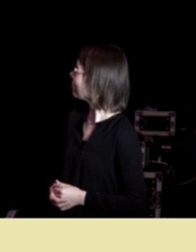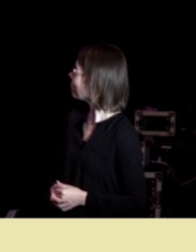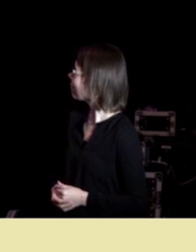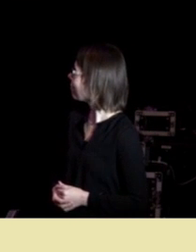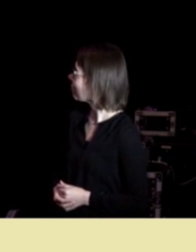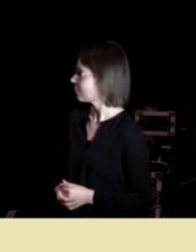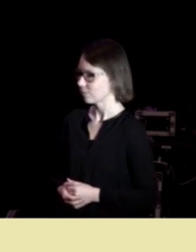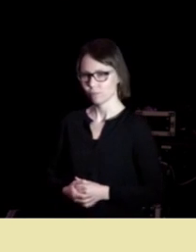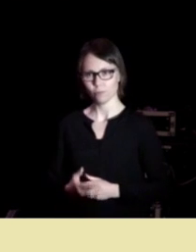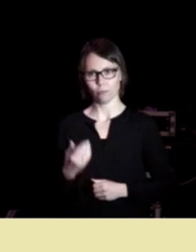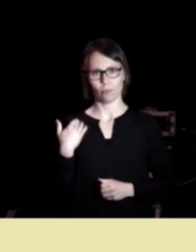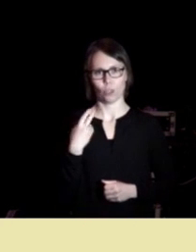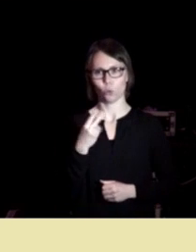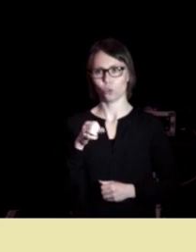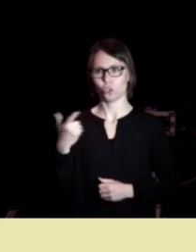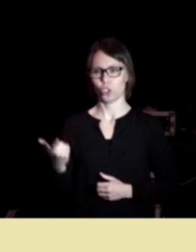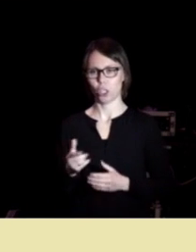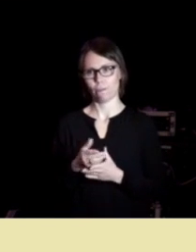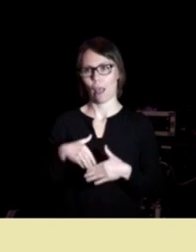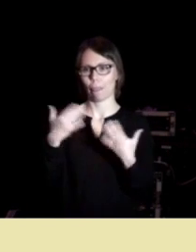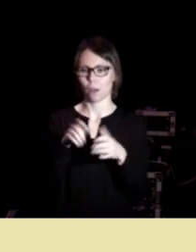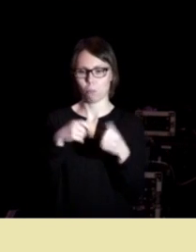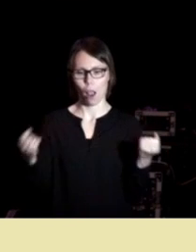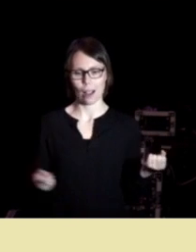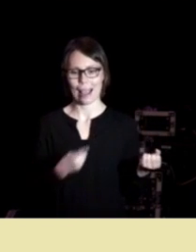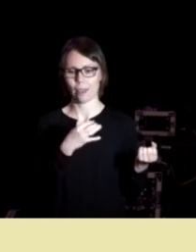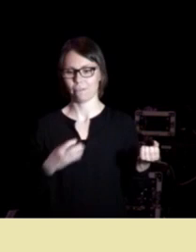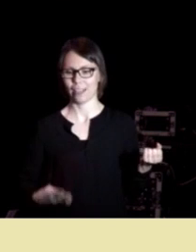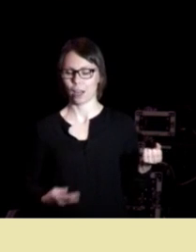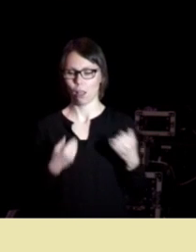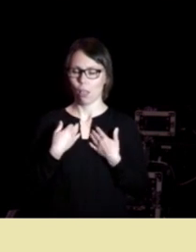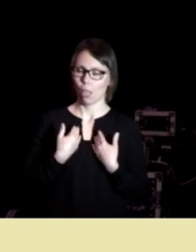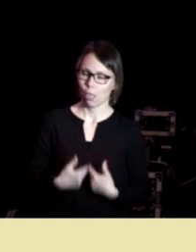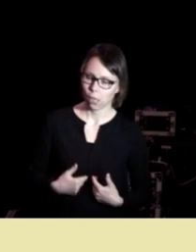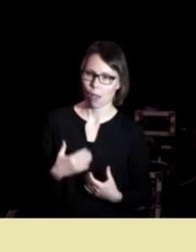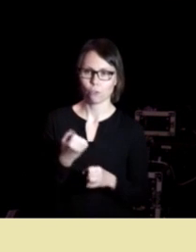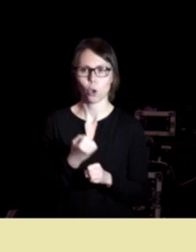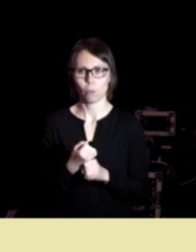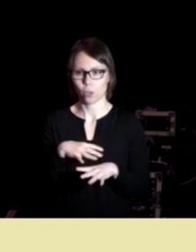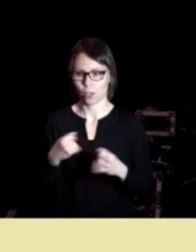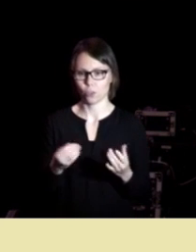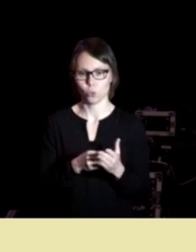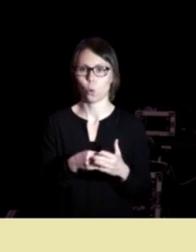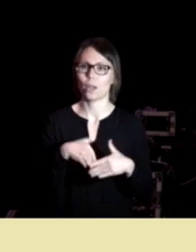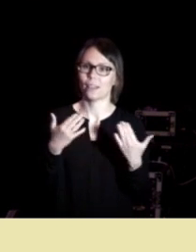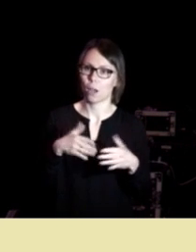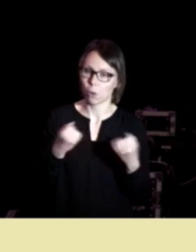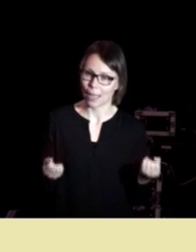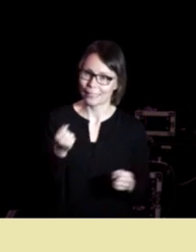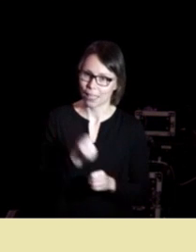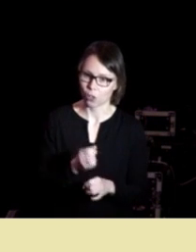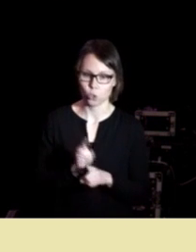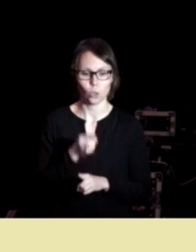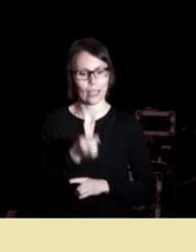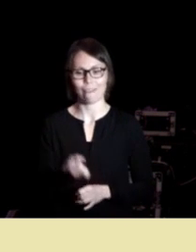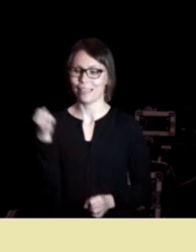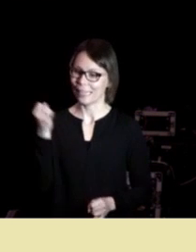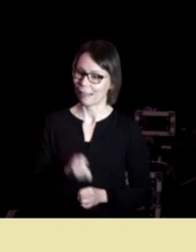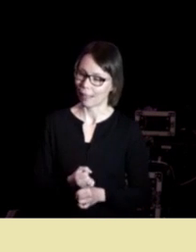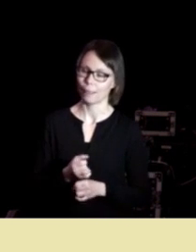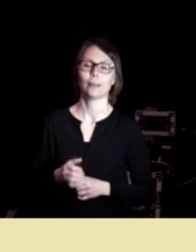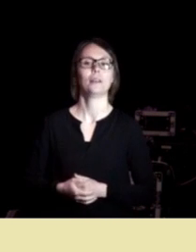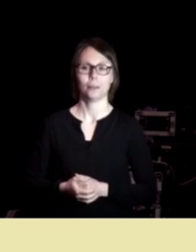I 2007 så sto det i Dagbladet at en av fire er utmattet av jobben. Og alt som står i Dagbladet er sant, så dette er nok